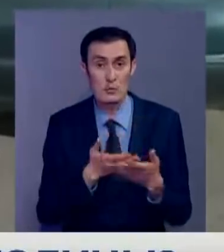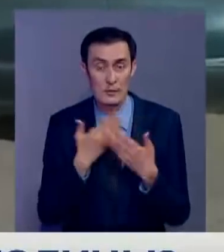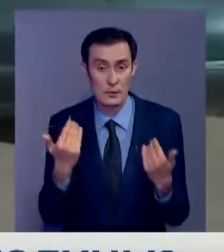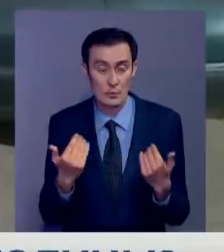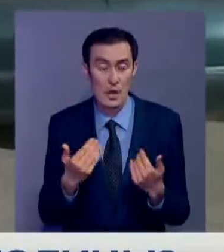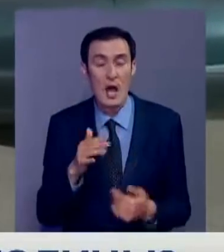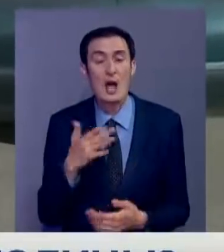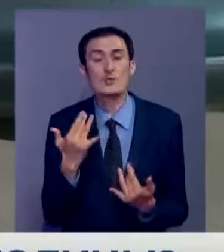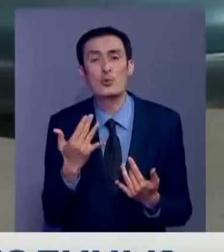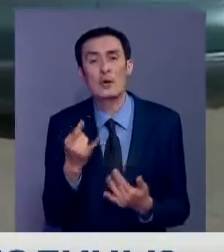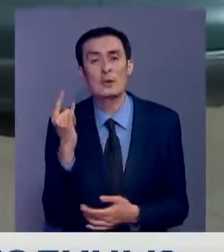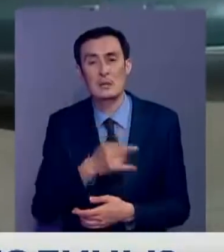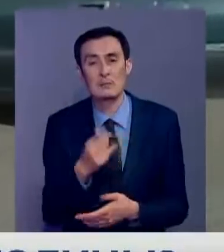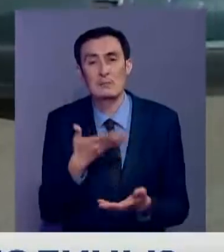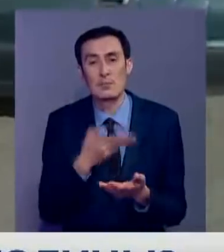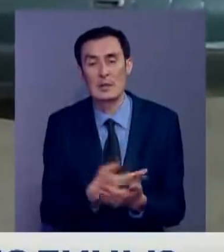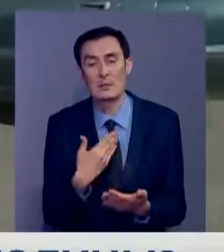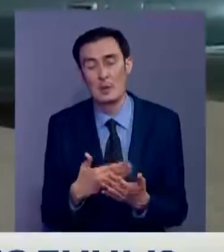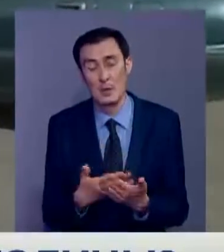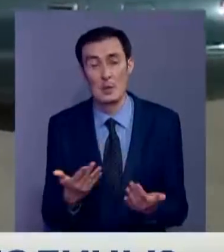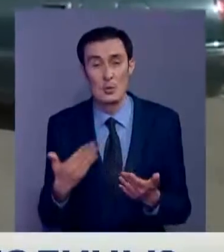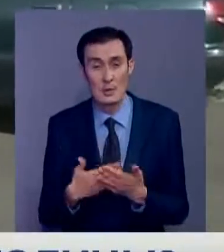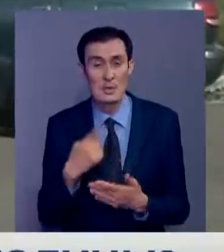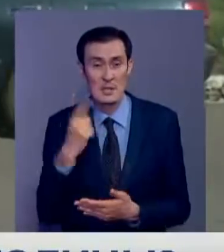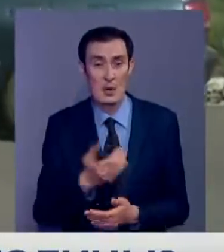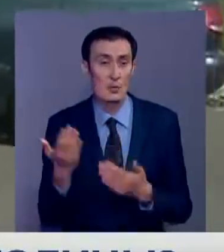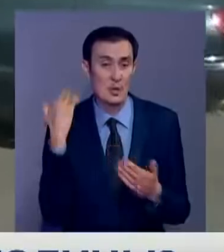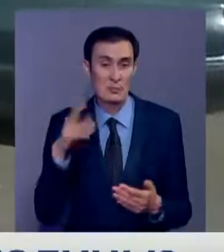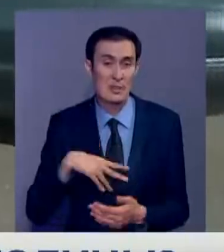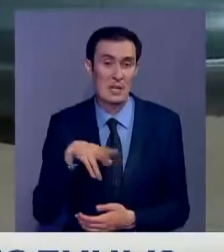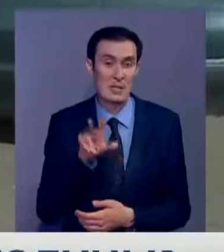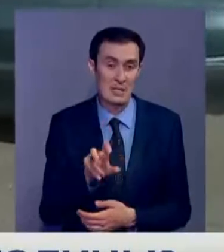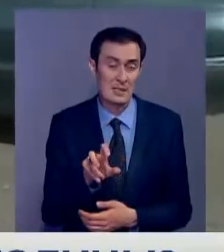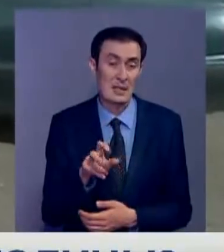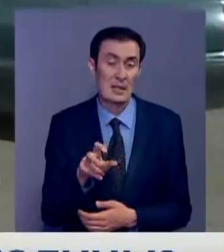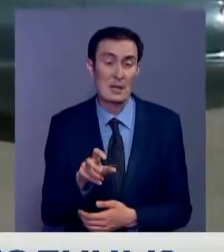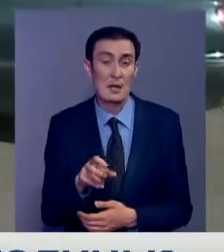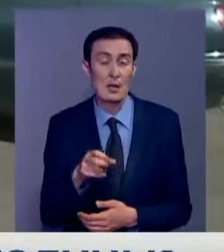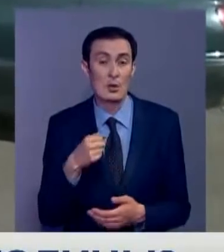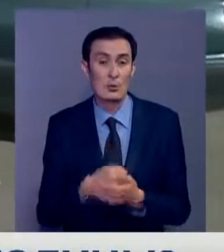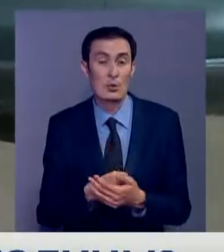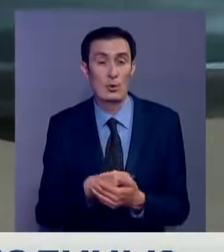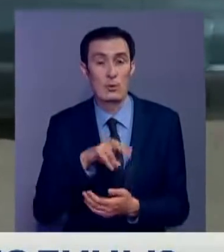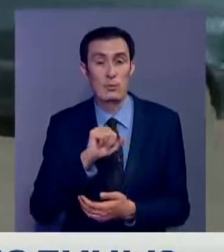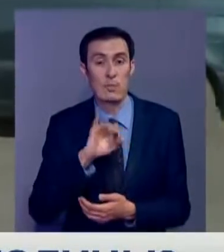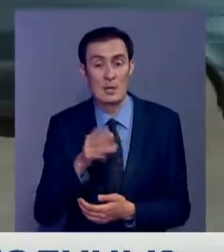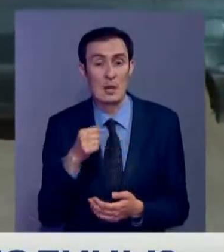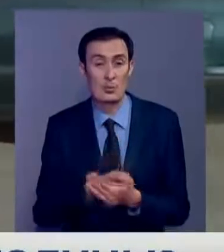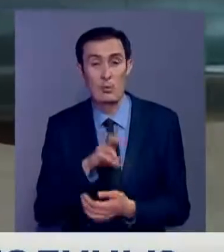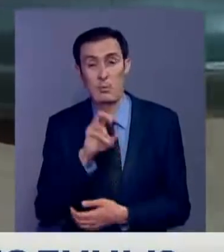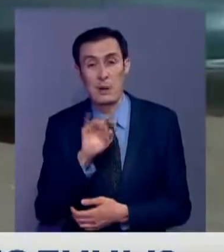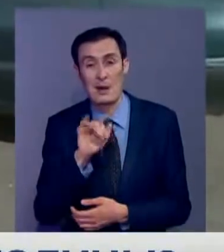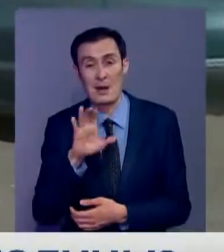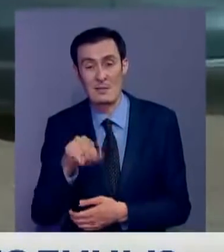сколько примерно берут таксисты? Я вот ездил неделю назад, 300 тенге взяли до зоопарка, а на бара 500 взяли. Как бы